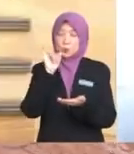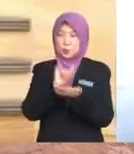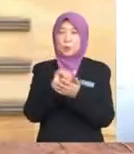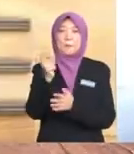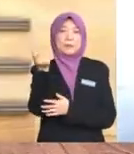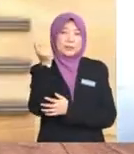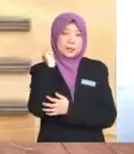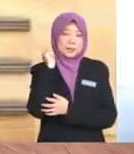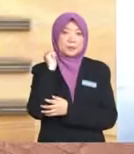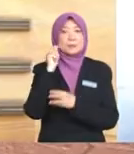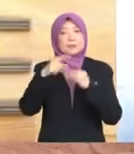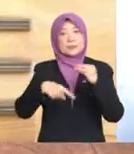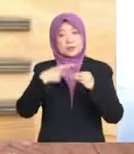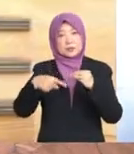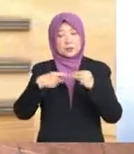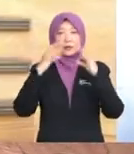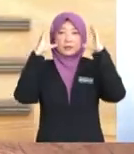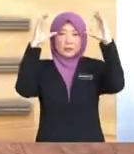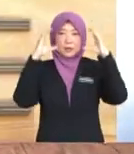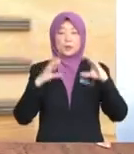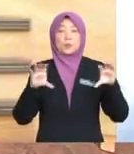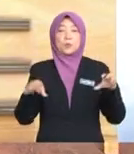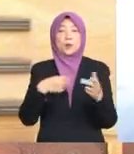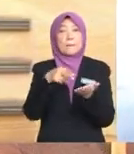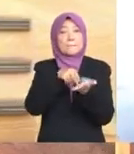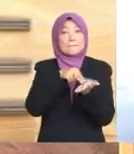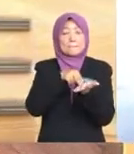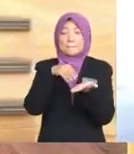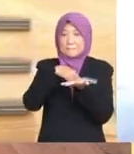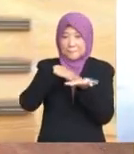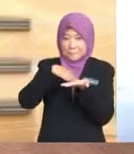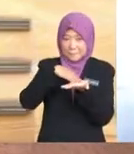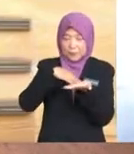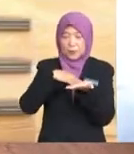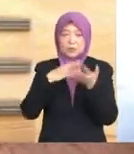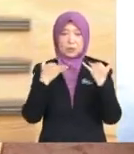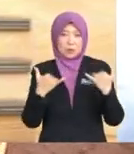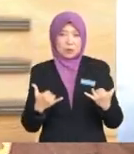Tadi berkenaan dengan cara membuat krim mentega. Cikgu,